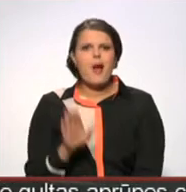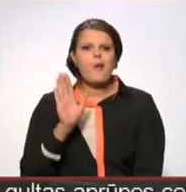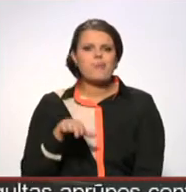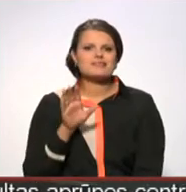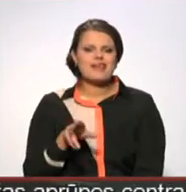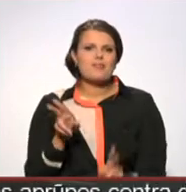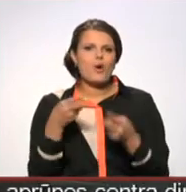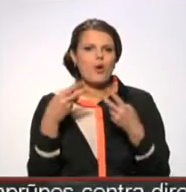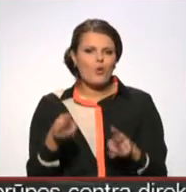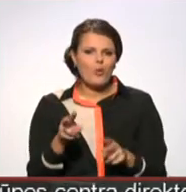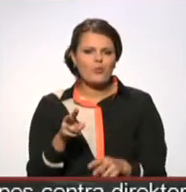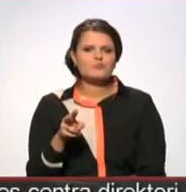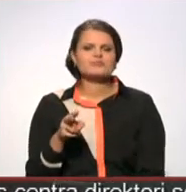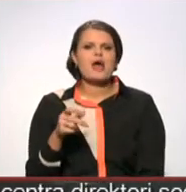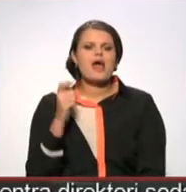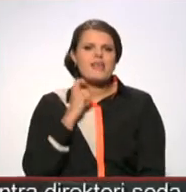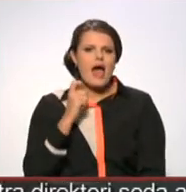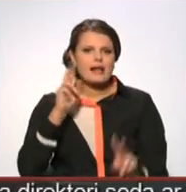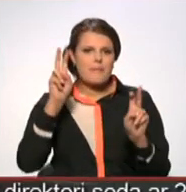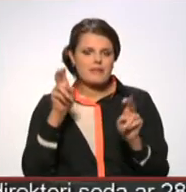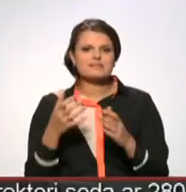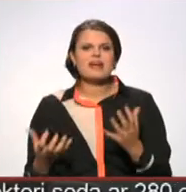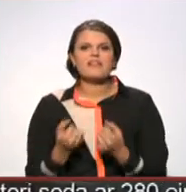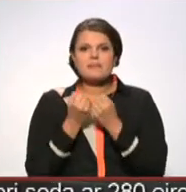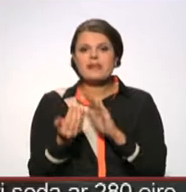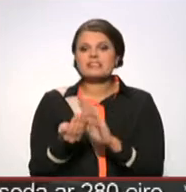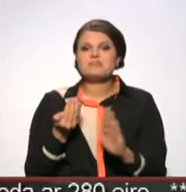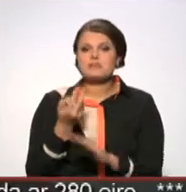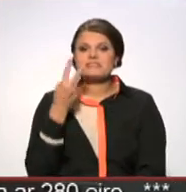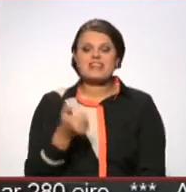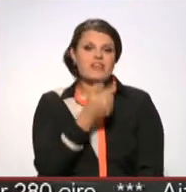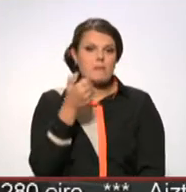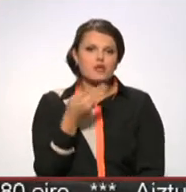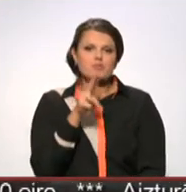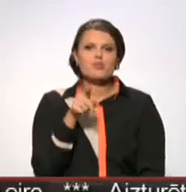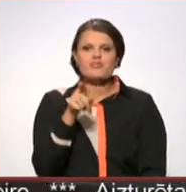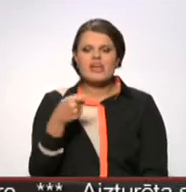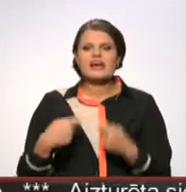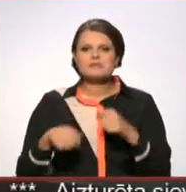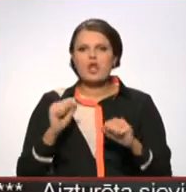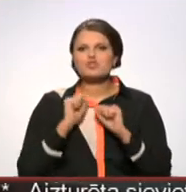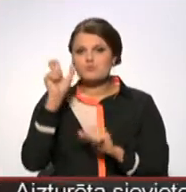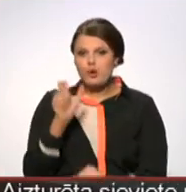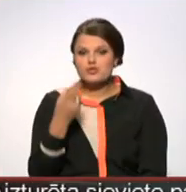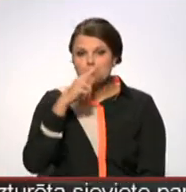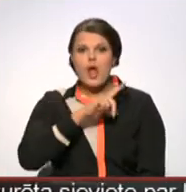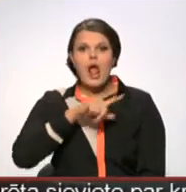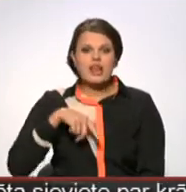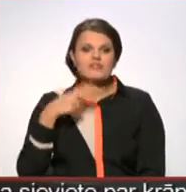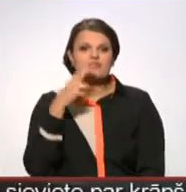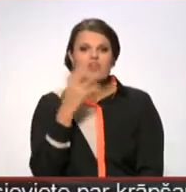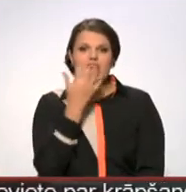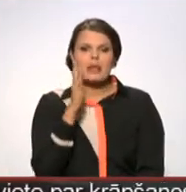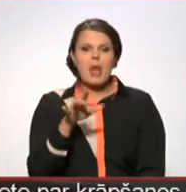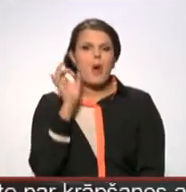Basketbola klubs Jēkabpils dibināts pirms nepilniem diviem gadiem, un tajā pat labam spēlē sportisti gan no Latvijas, gan ārvalstīm. Lai popularizētu šo sporta